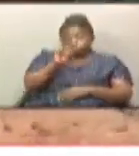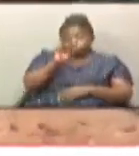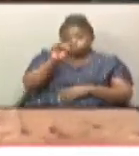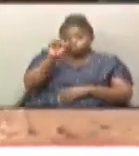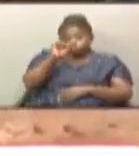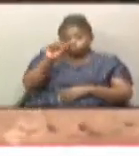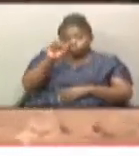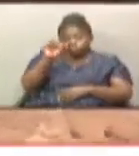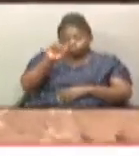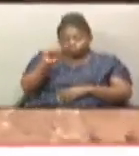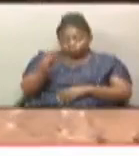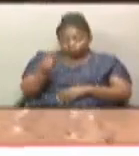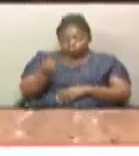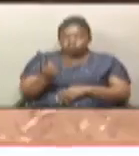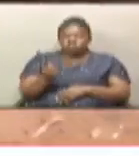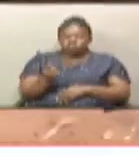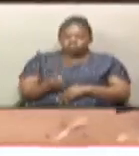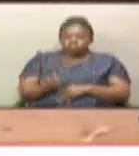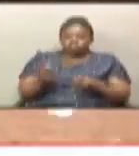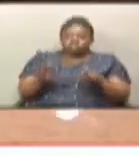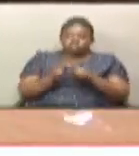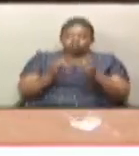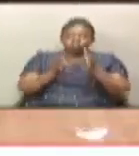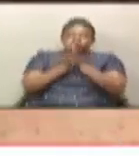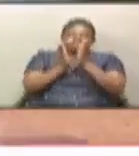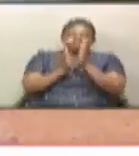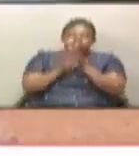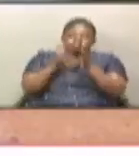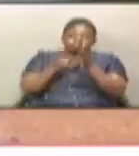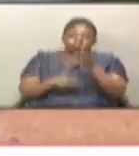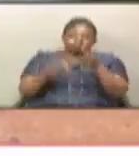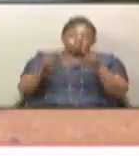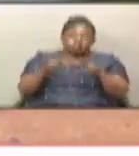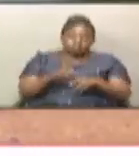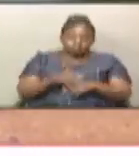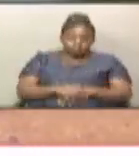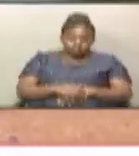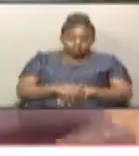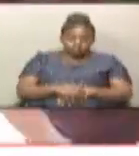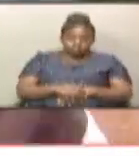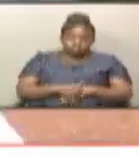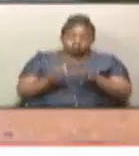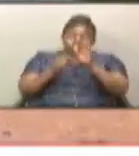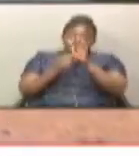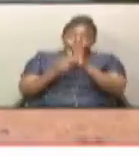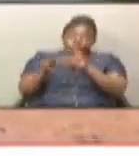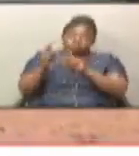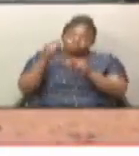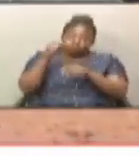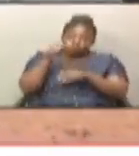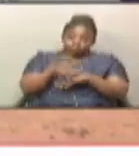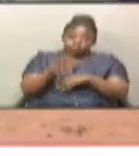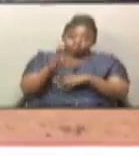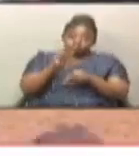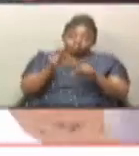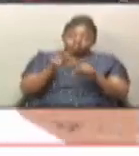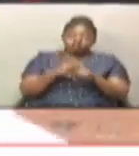sipiika olukiiko lw'eggombolola ese niyatubulidde ebyabaddewo. Tulaga abantu bano nti ekizibu kyonna wekibadde